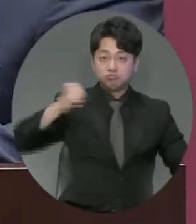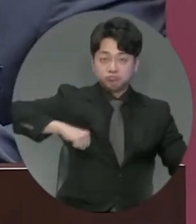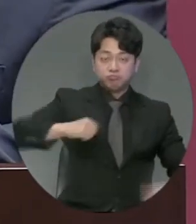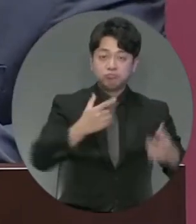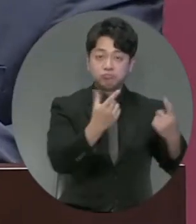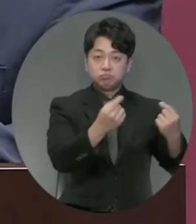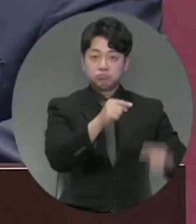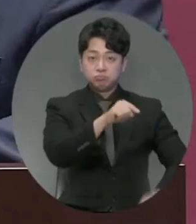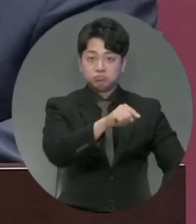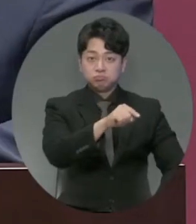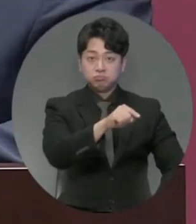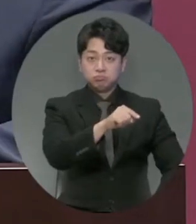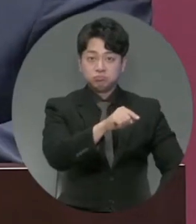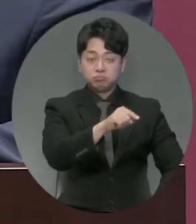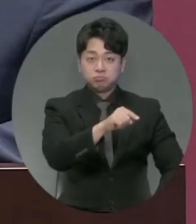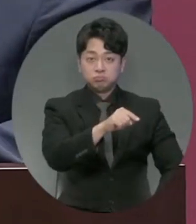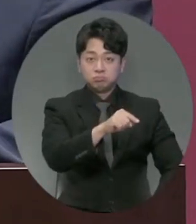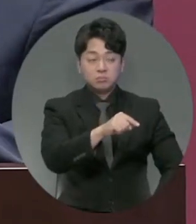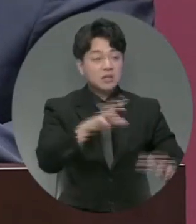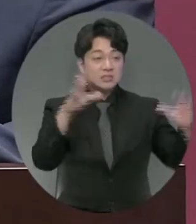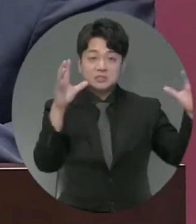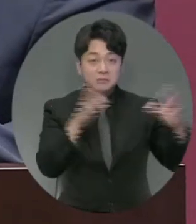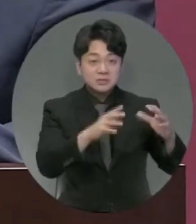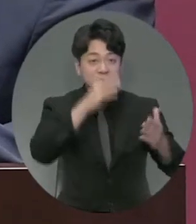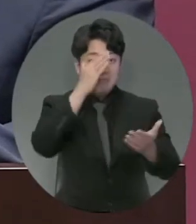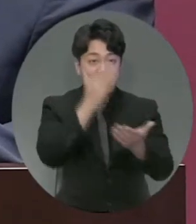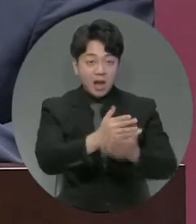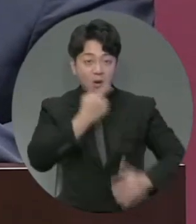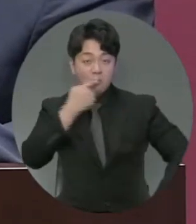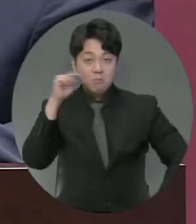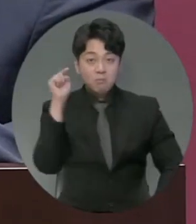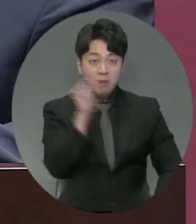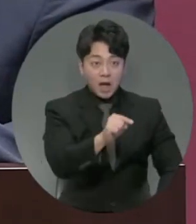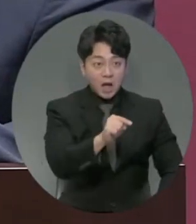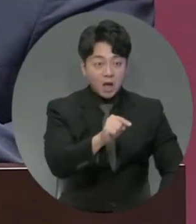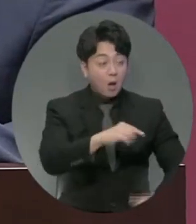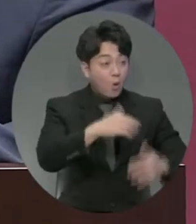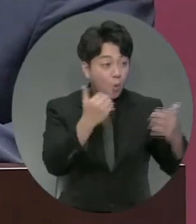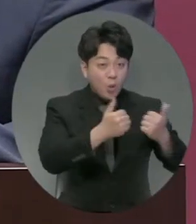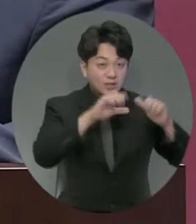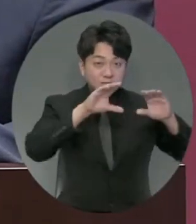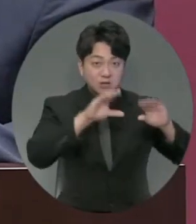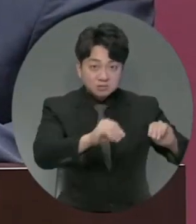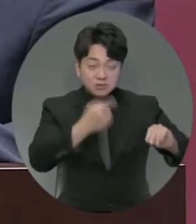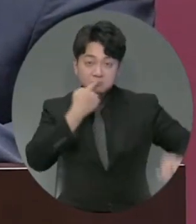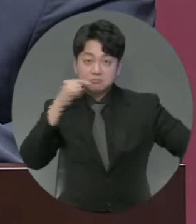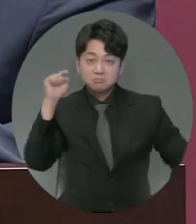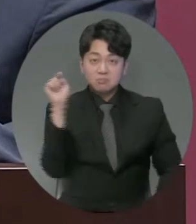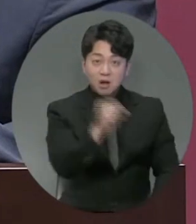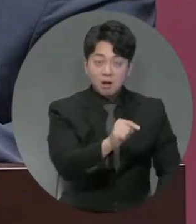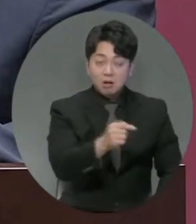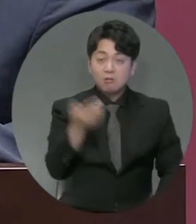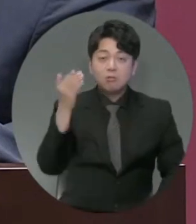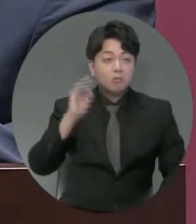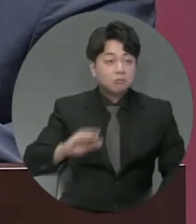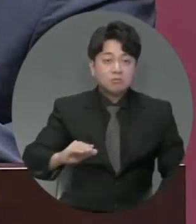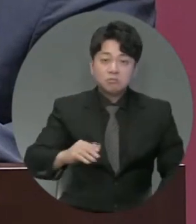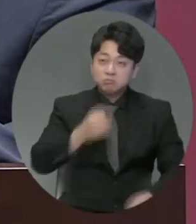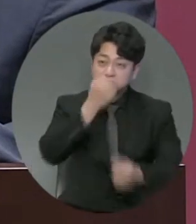집회를 하지 말라고 했습니다. 그리고 그 집회를 정지시키라고 했습니다. 그럼에도 불구하고